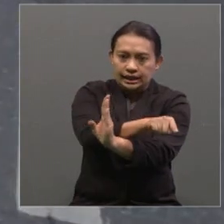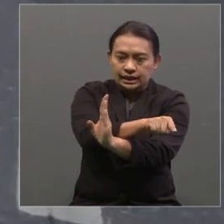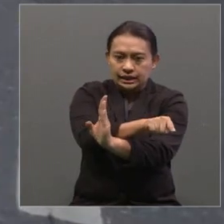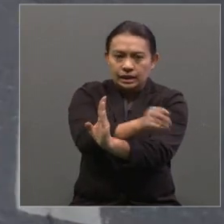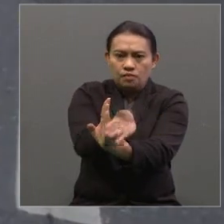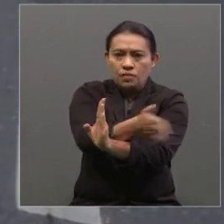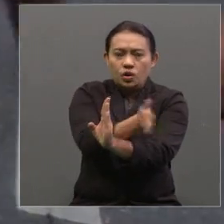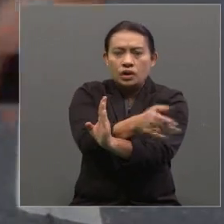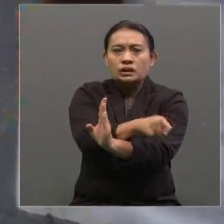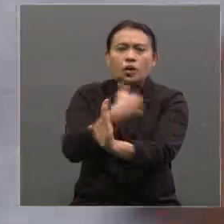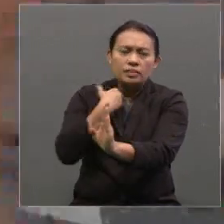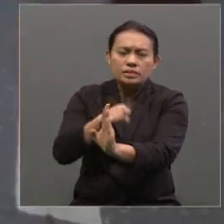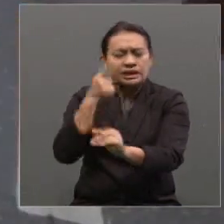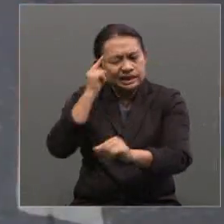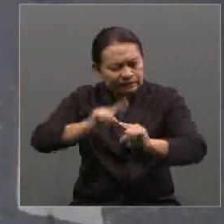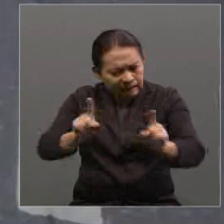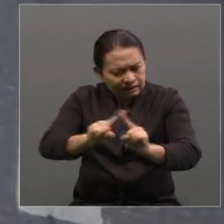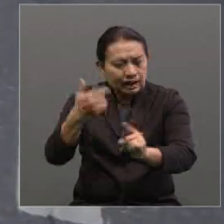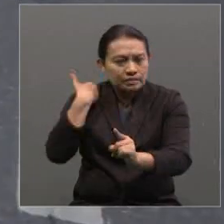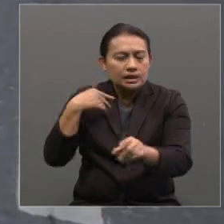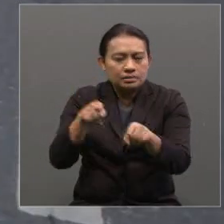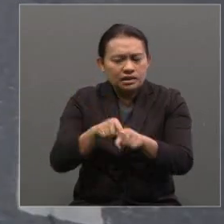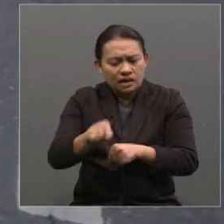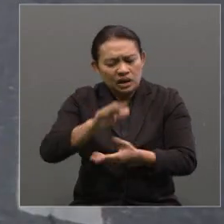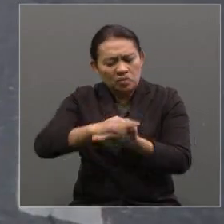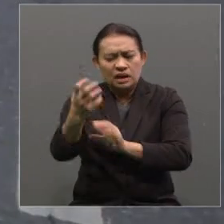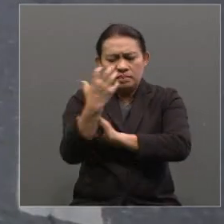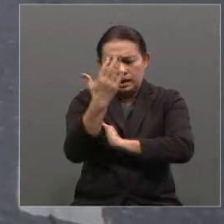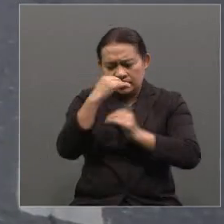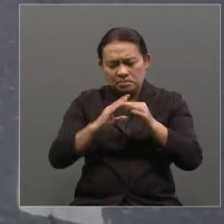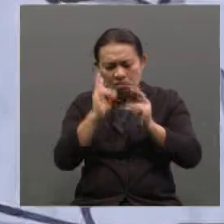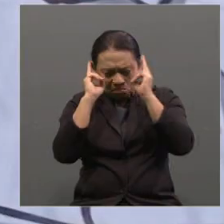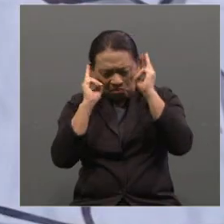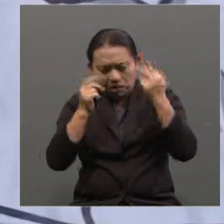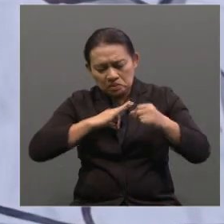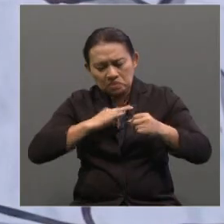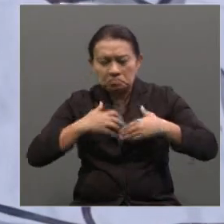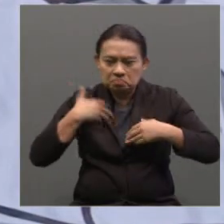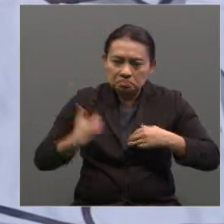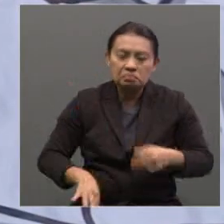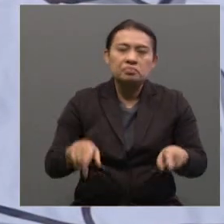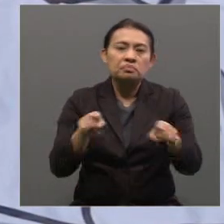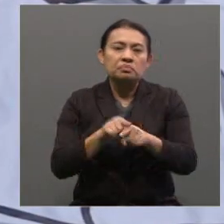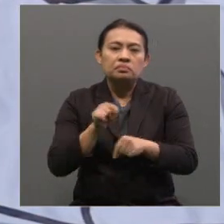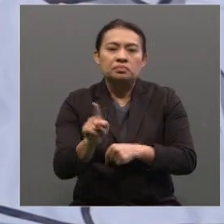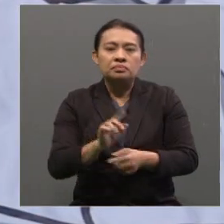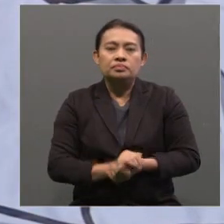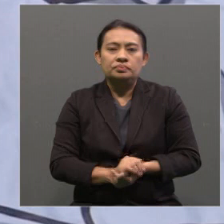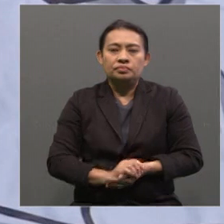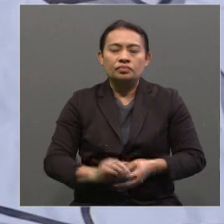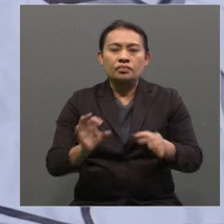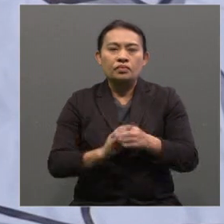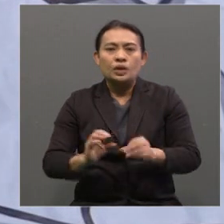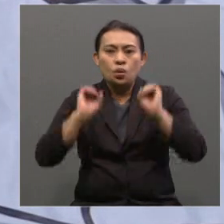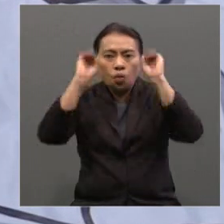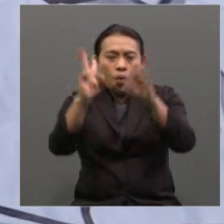เราเคยขบถกับเรื่องแบบนี้มาก่อนเราไม่แฮปปี้กับโรงเรียนมาบังคับให้เราตัดเกลียนใช่ไหมครับตอนนั้นเรายอมกันถึงขนาดว่าครูเอากรรไกรเลียมผมอ